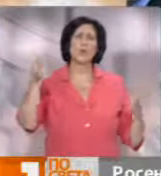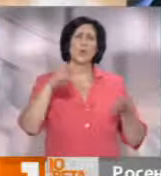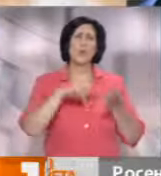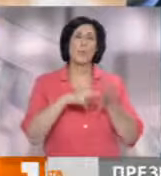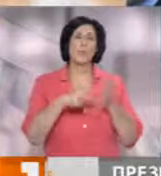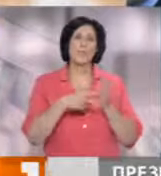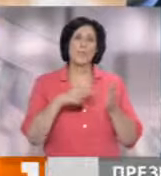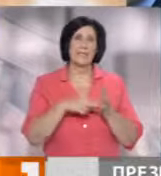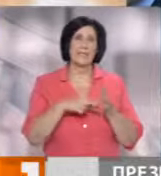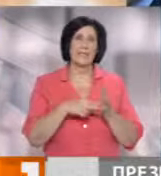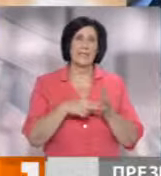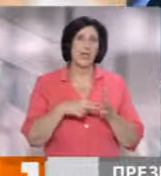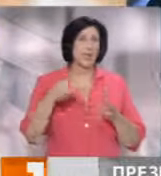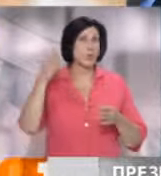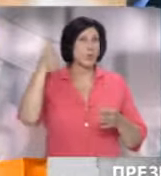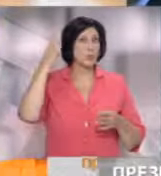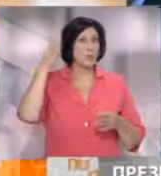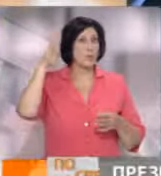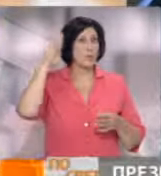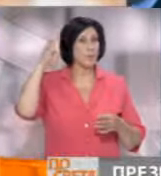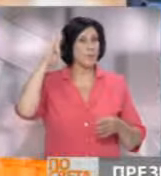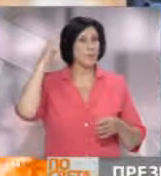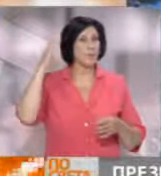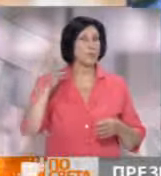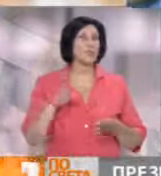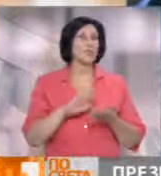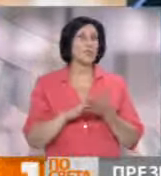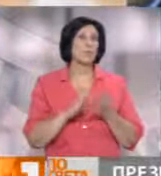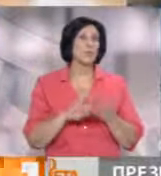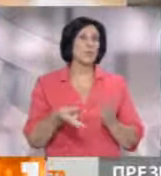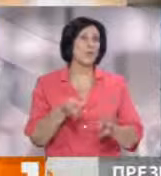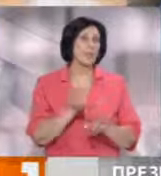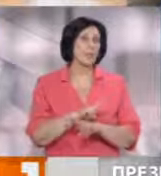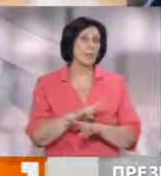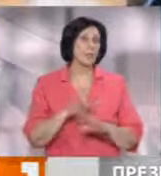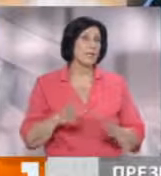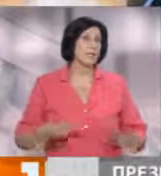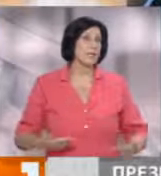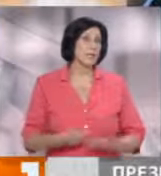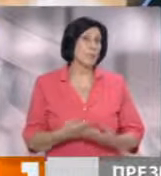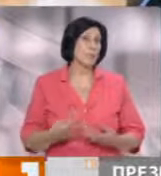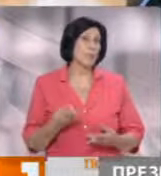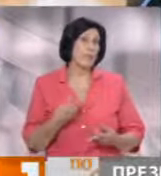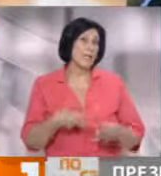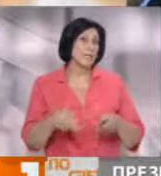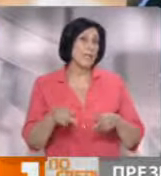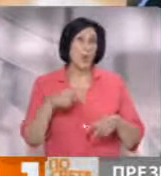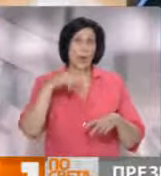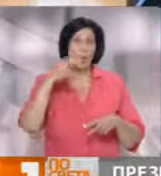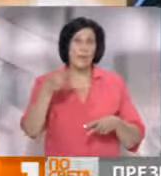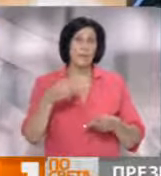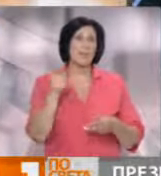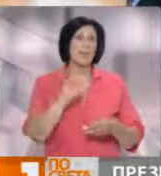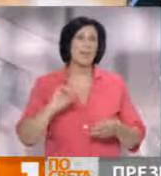търпят отлагане. Служебното правителство ще подготви реформите в тях. Имаме нужда да се обърнем към Европейската комисия, да